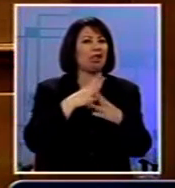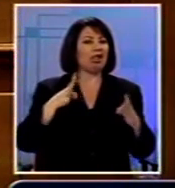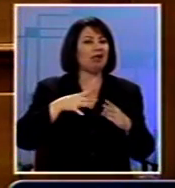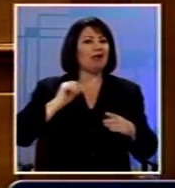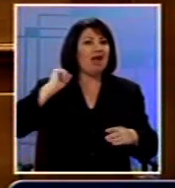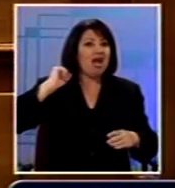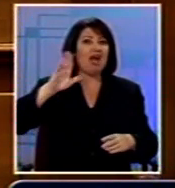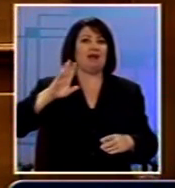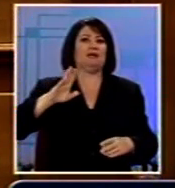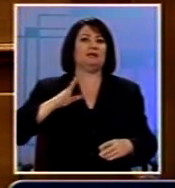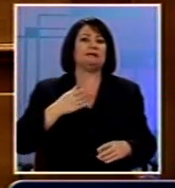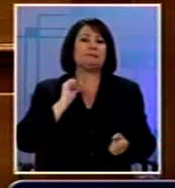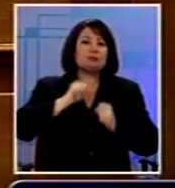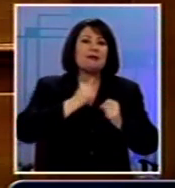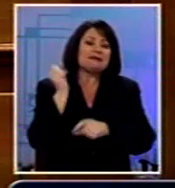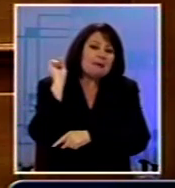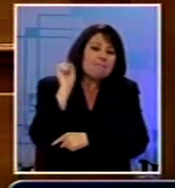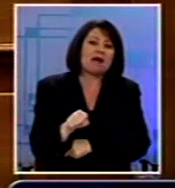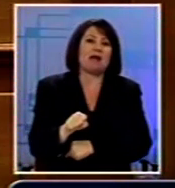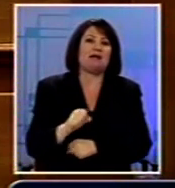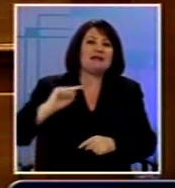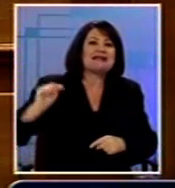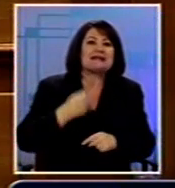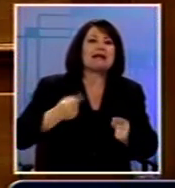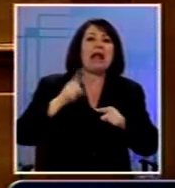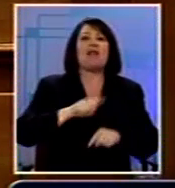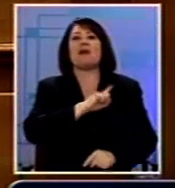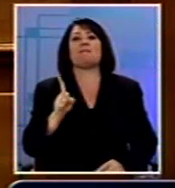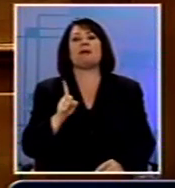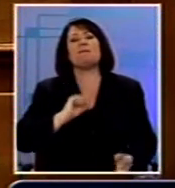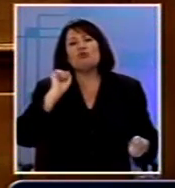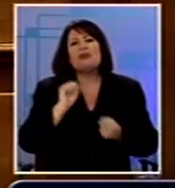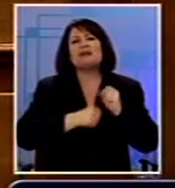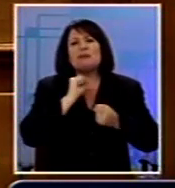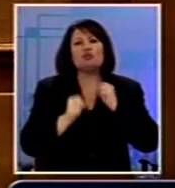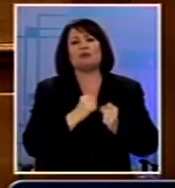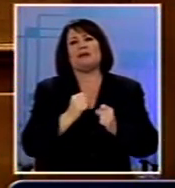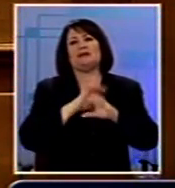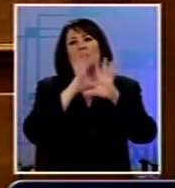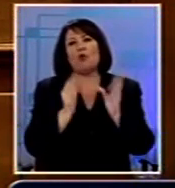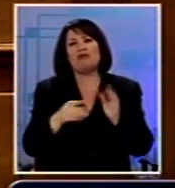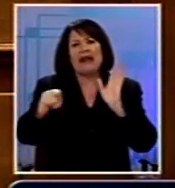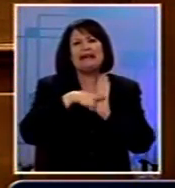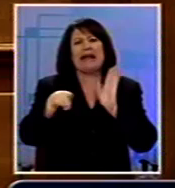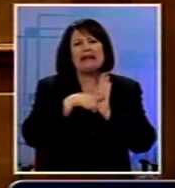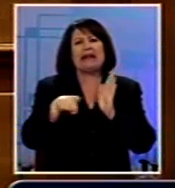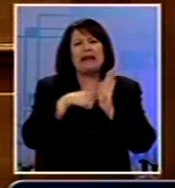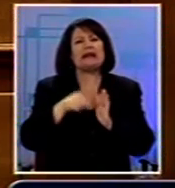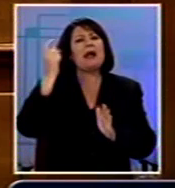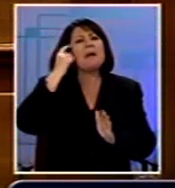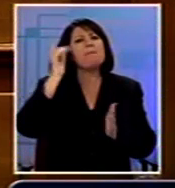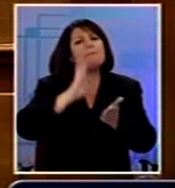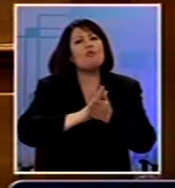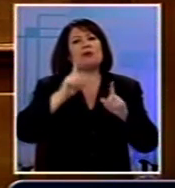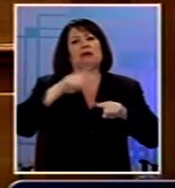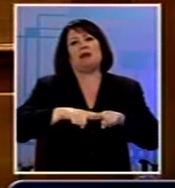Είδαμε και πάθαμε να τους κατανικήσουμε. Είδαμε και πάθαμε να καταρρύψουμε όλα αυτά τα αρνητικά στερεότυπα που κυκλοφορούσαν για τη